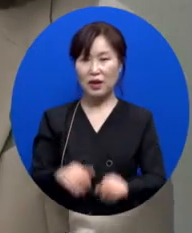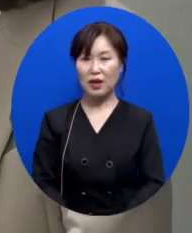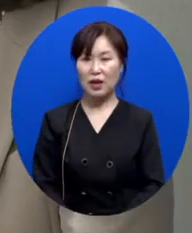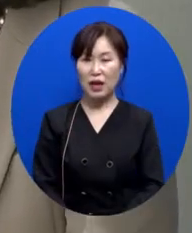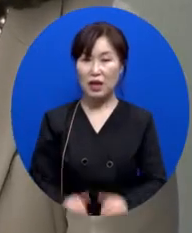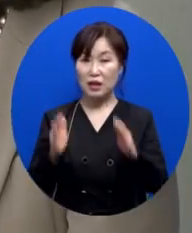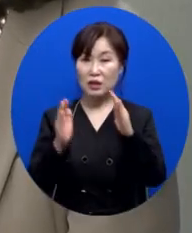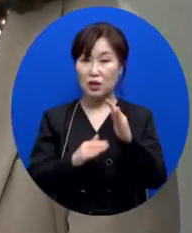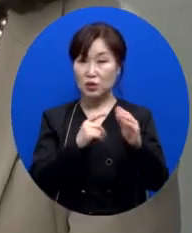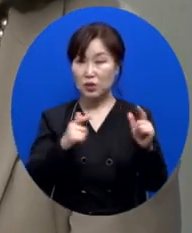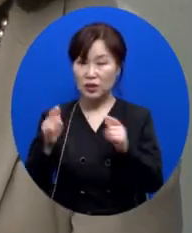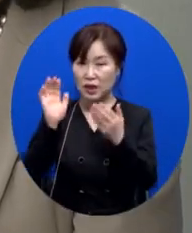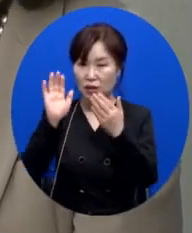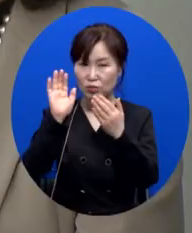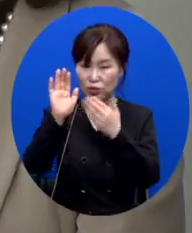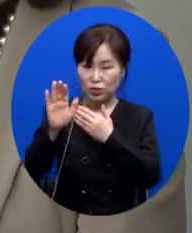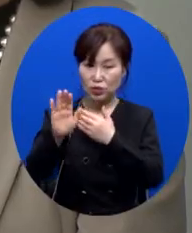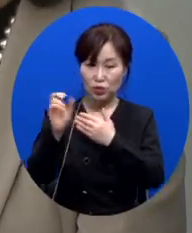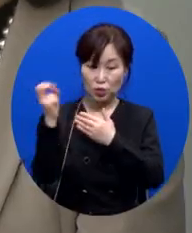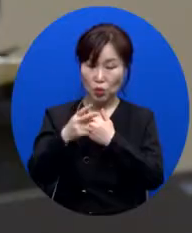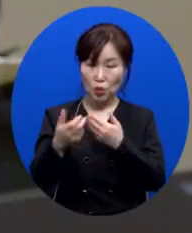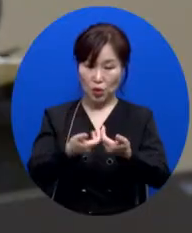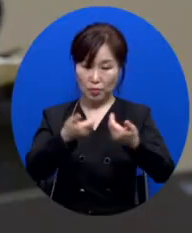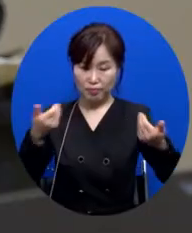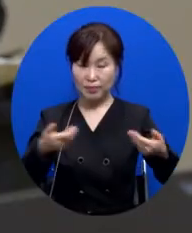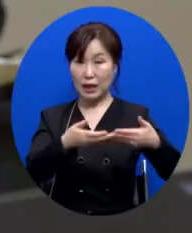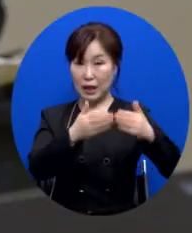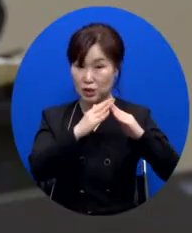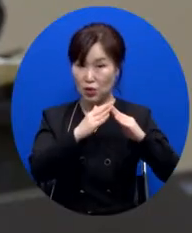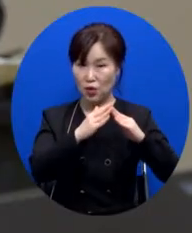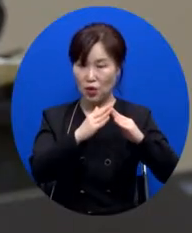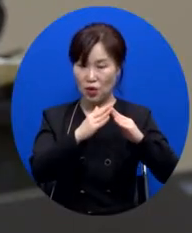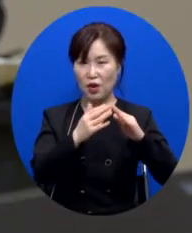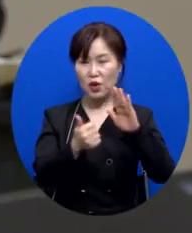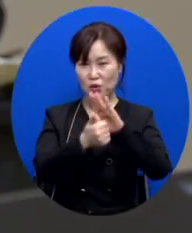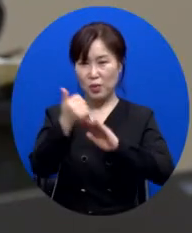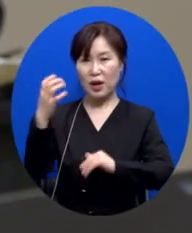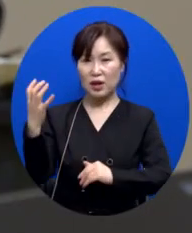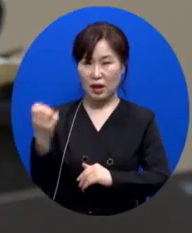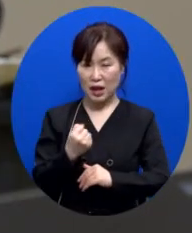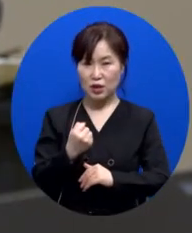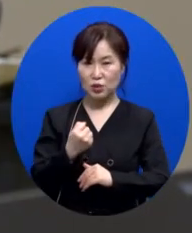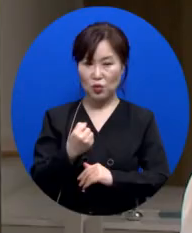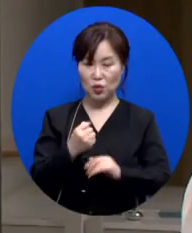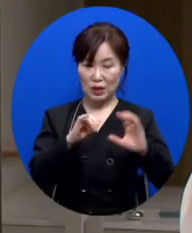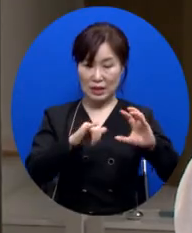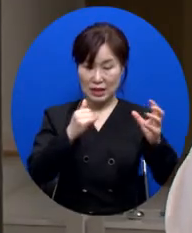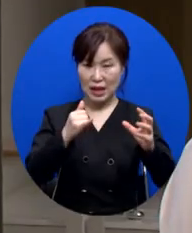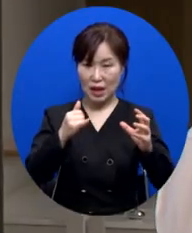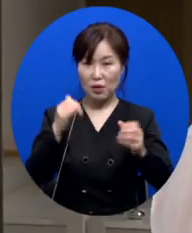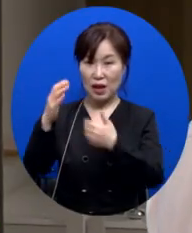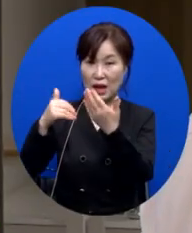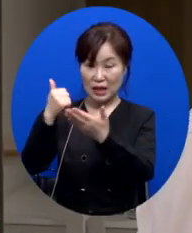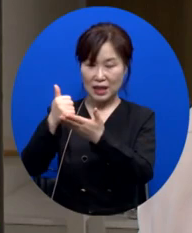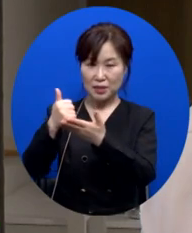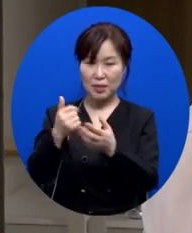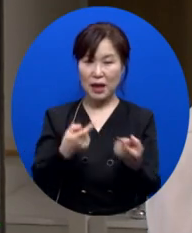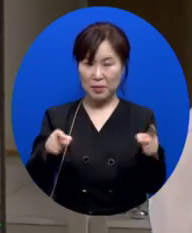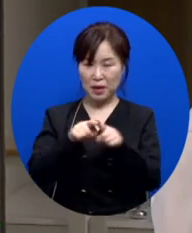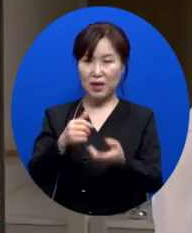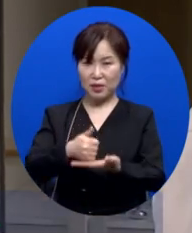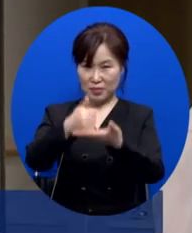성도들은 향후 또 다른 분립 개척 교회를 세울 것도 소망하며 교회와 세상을 섬길 것을 다짐했습니다